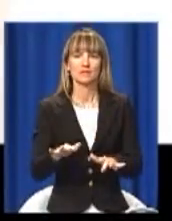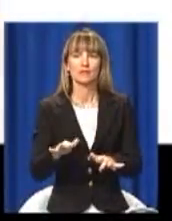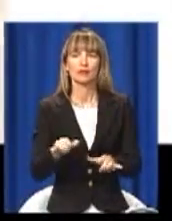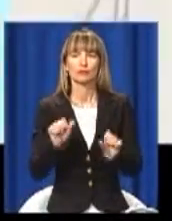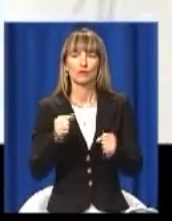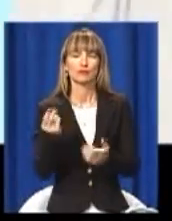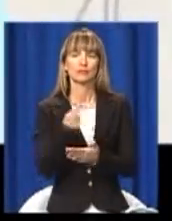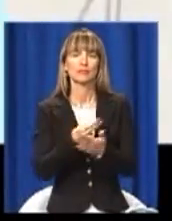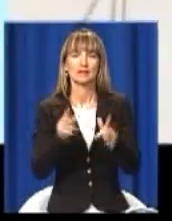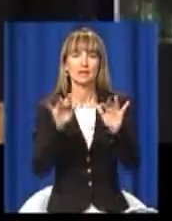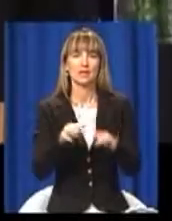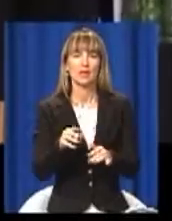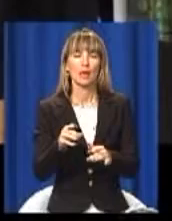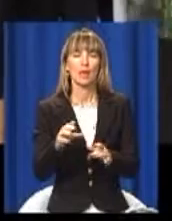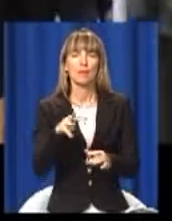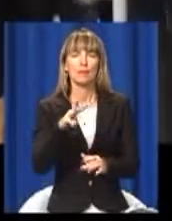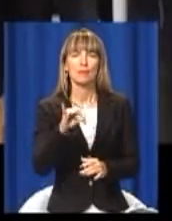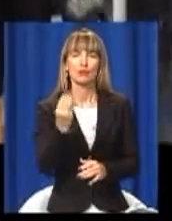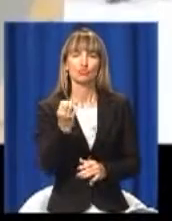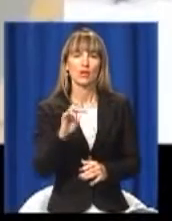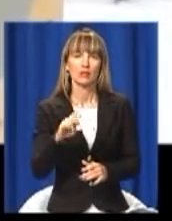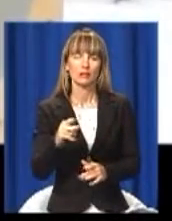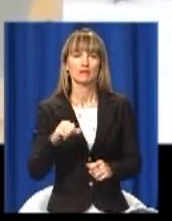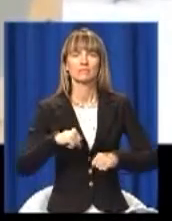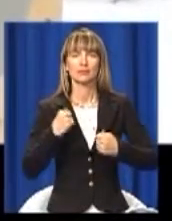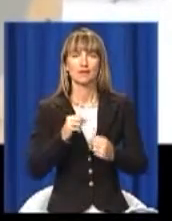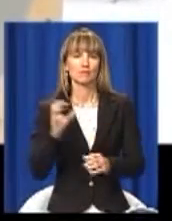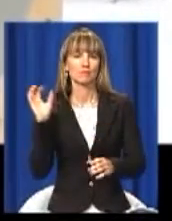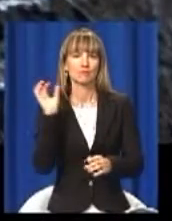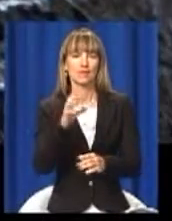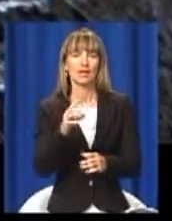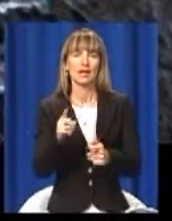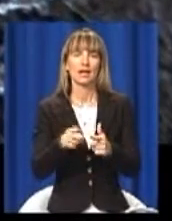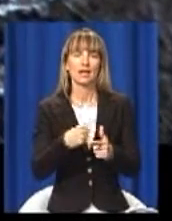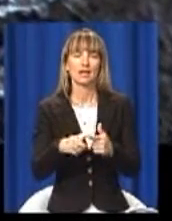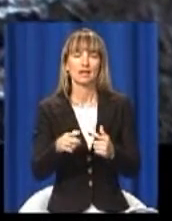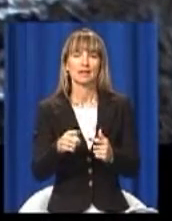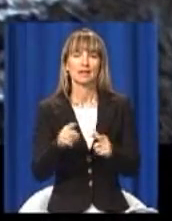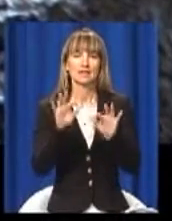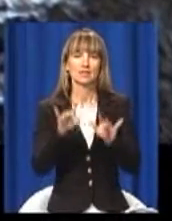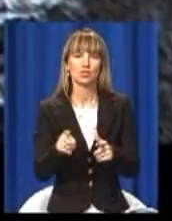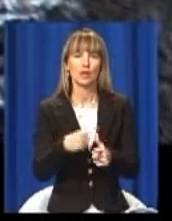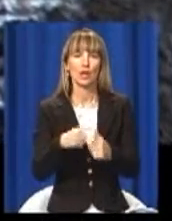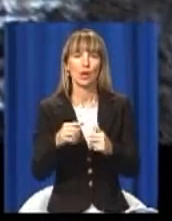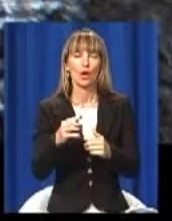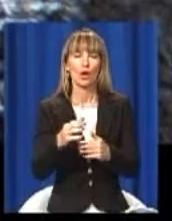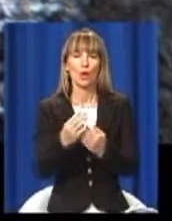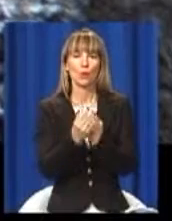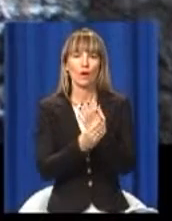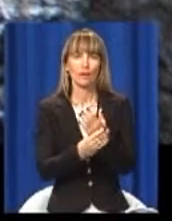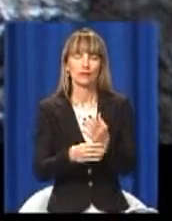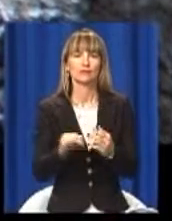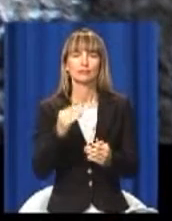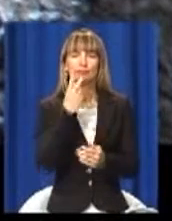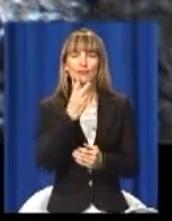стіні або прямо на снігу мішень і намагайтеся потрапити в центр чи то сніжкою, чи то рукавичкою. Також дуже цікавим заняттям буде детальний